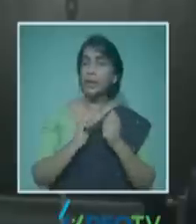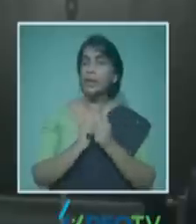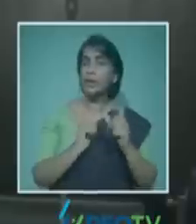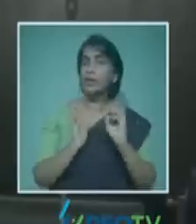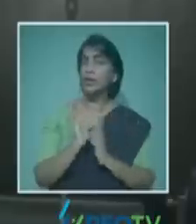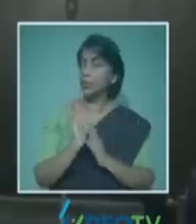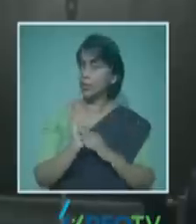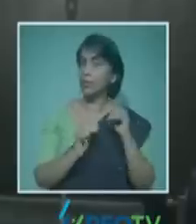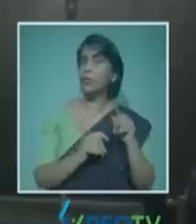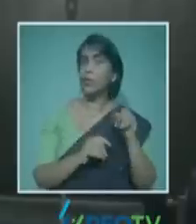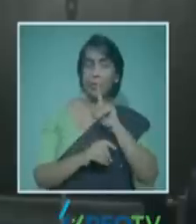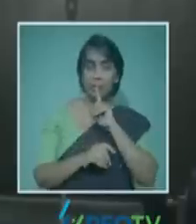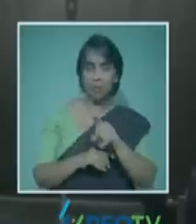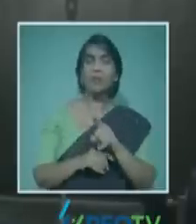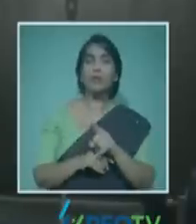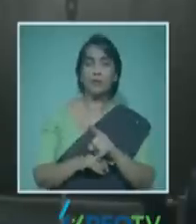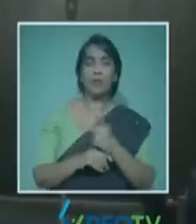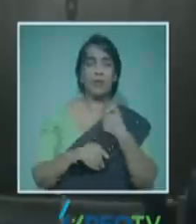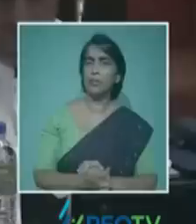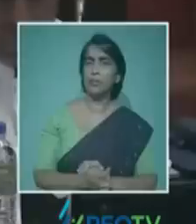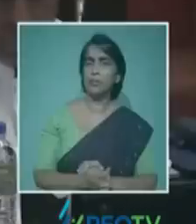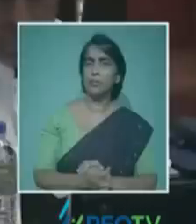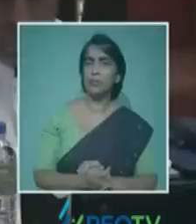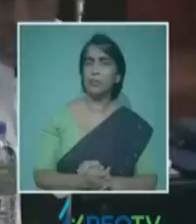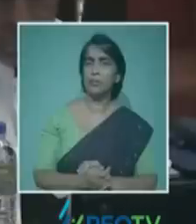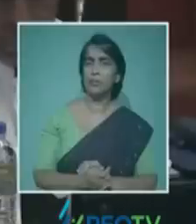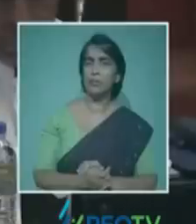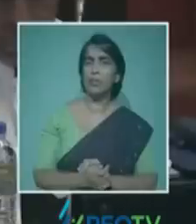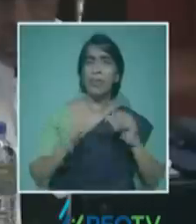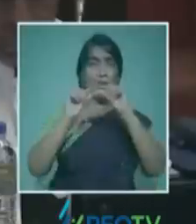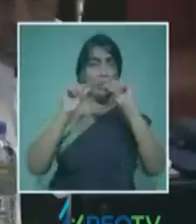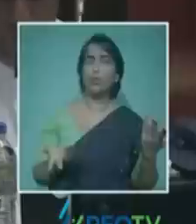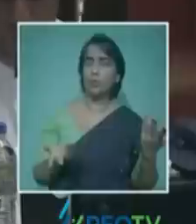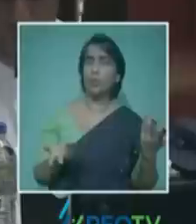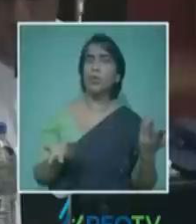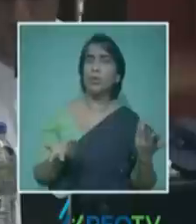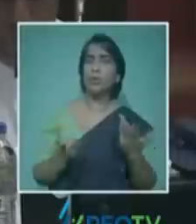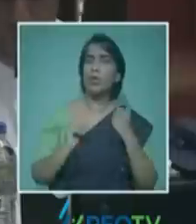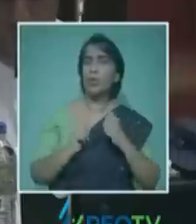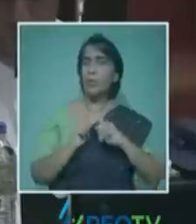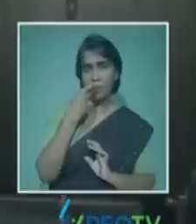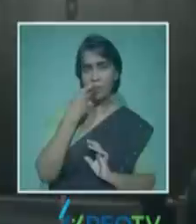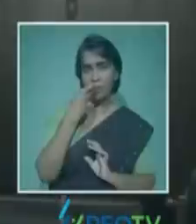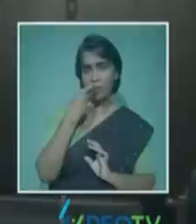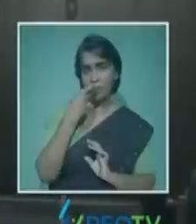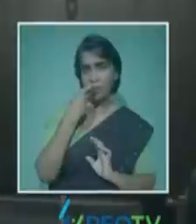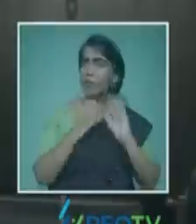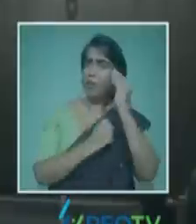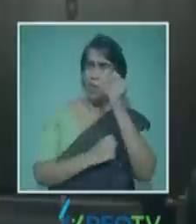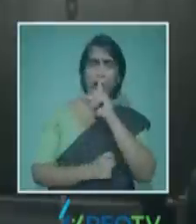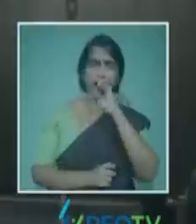පිළිබඳ කමිටුවේදී ඔබතුමා කිව්ව කාරණාව එළියට අවිල්ලා තියෙනවා ඕක එක කවුද ටේප් එක බැගුවේ එච්චරයි ඒකට එතකොට කොහොමද වන්දියක් කියවන්නේ පොඩ්ඩක් ඉන්න